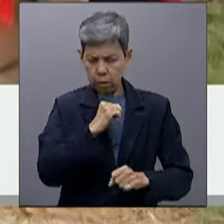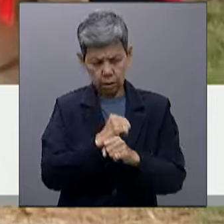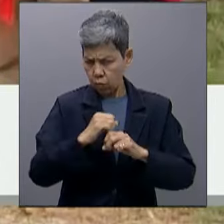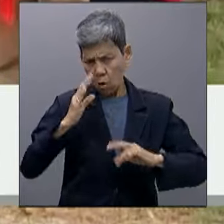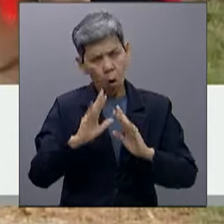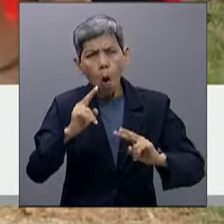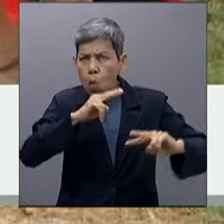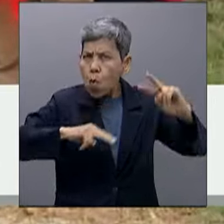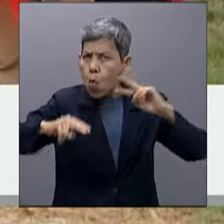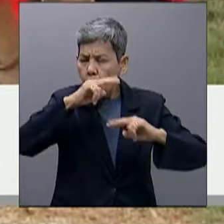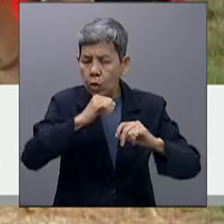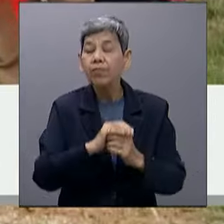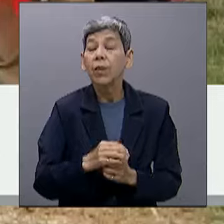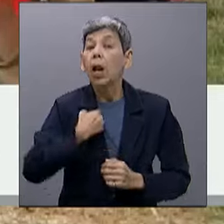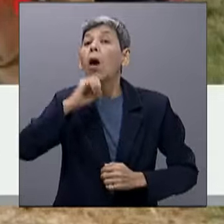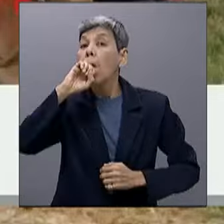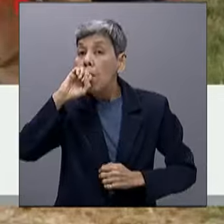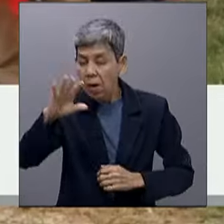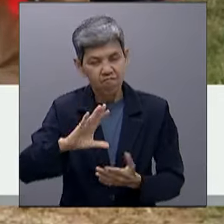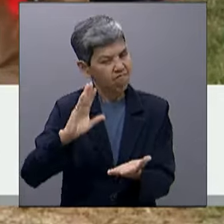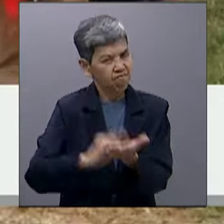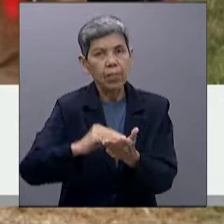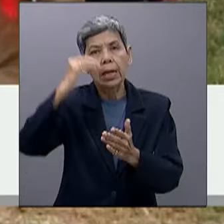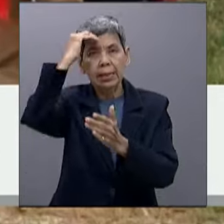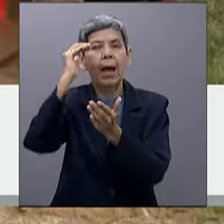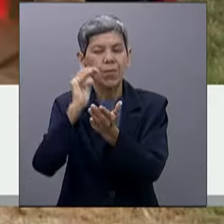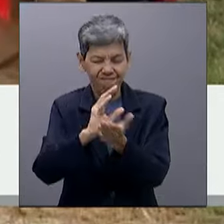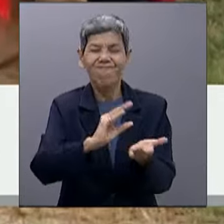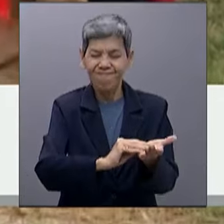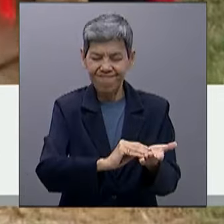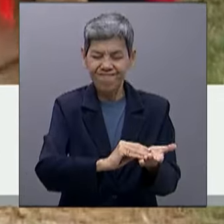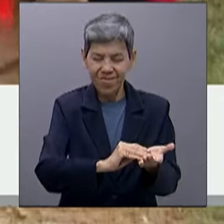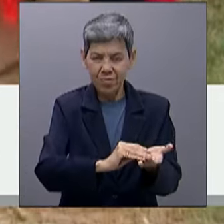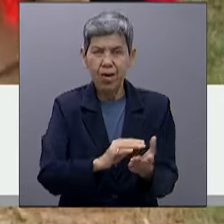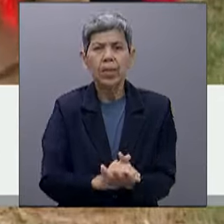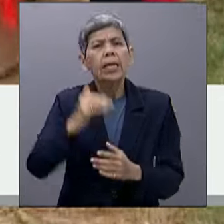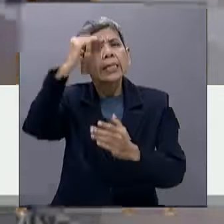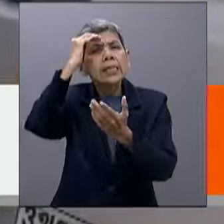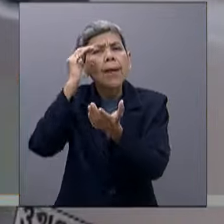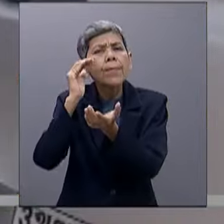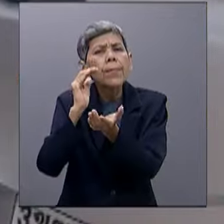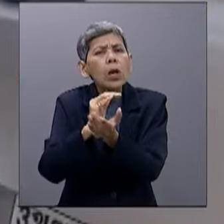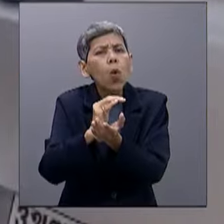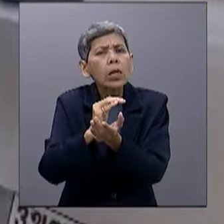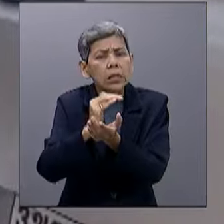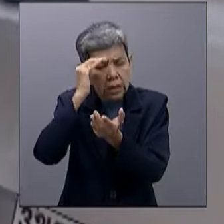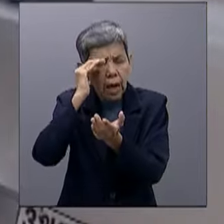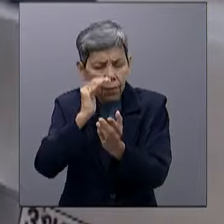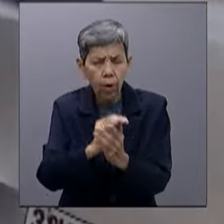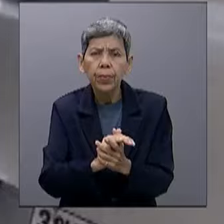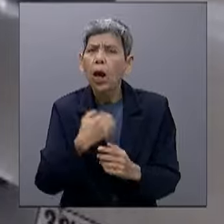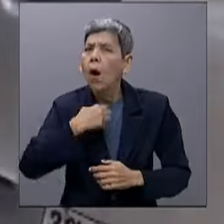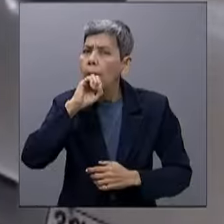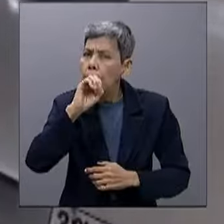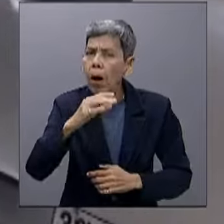ตรวจสอบพร้อมกันนี้ยังแจ้งความลงบันทึกประจำวันไว้แล้วตำรวจสถานีตำรวจภูธรปลายพยาเปิด